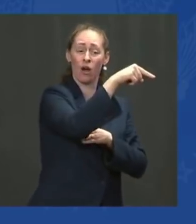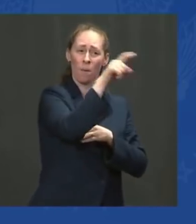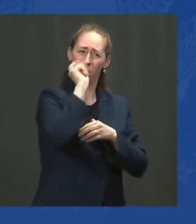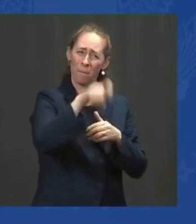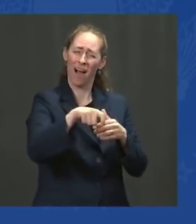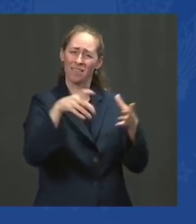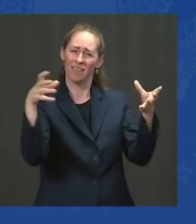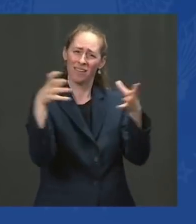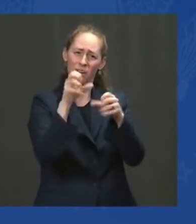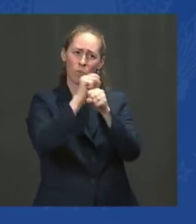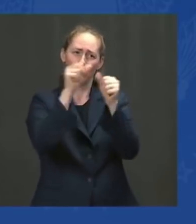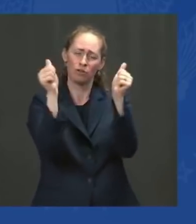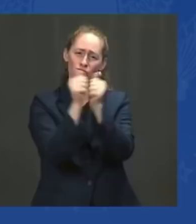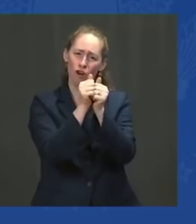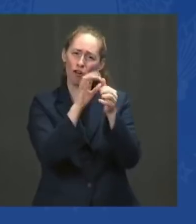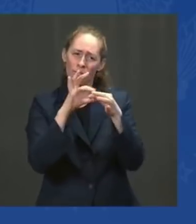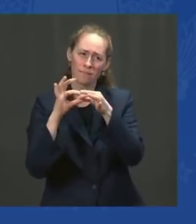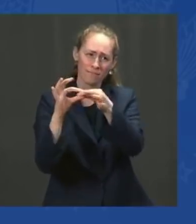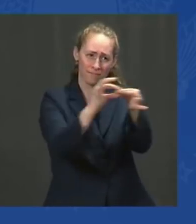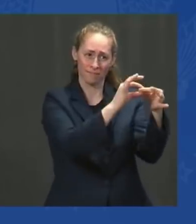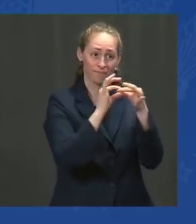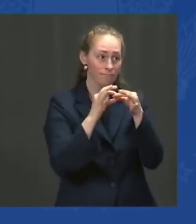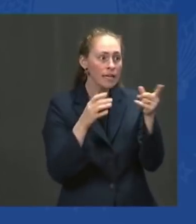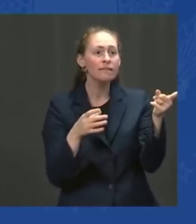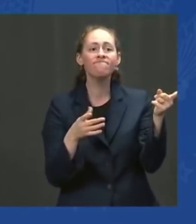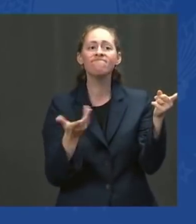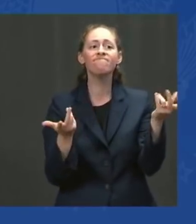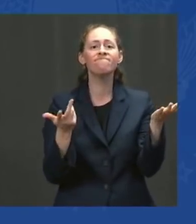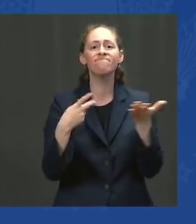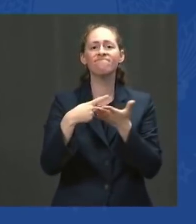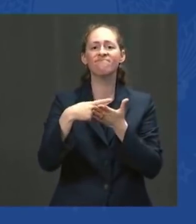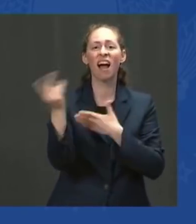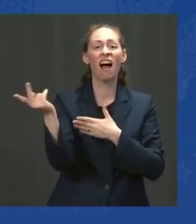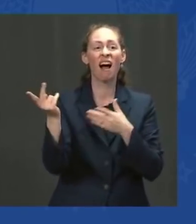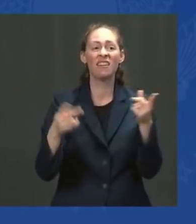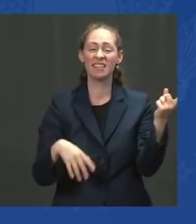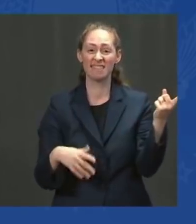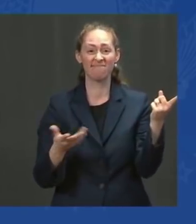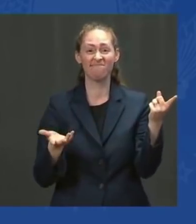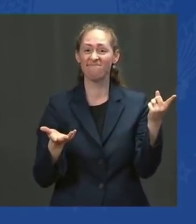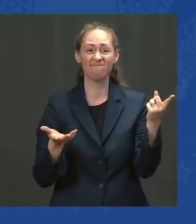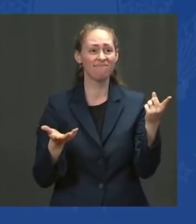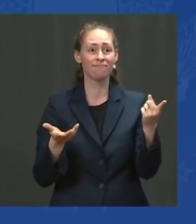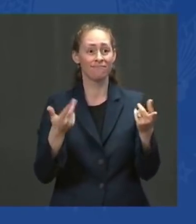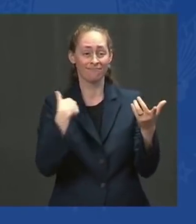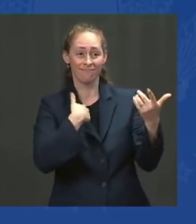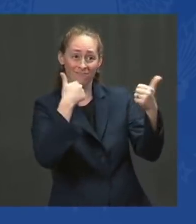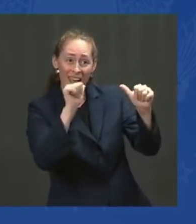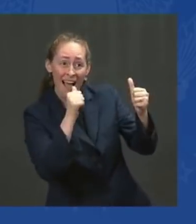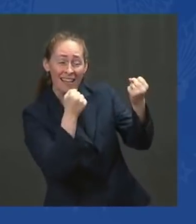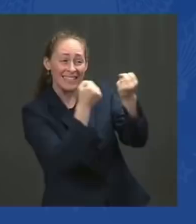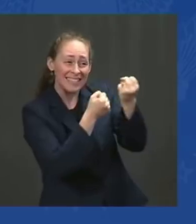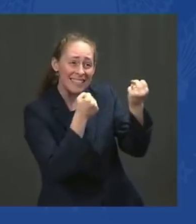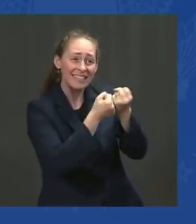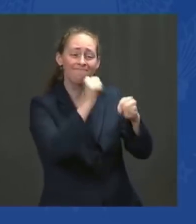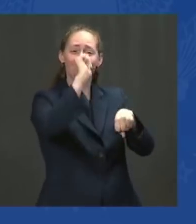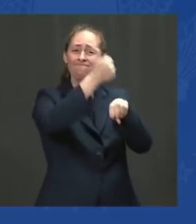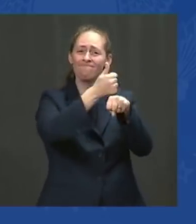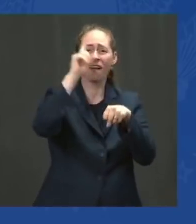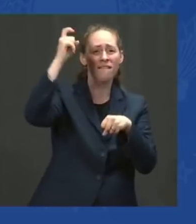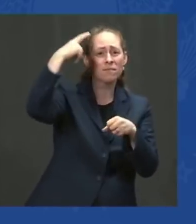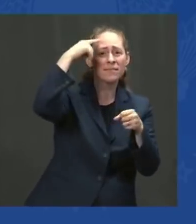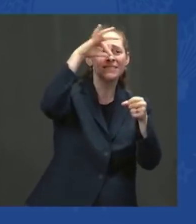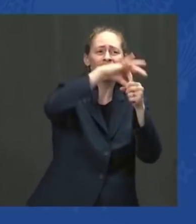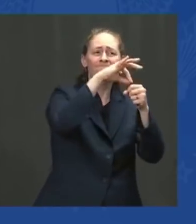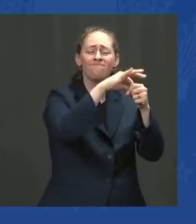是美军开始撤出，塔利班在进行军事行动的时候美军不再予以过度的